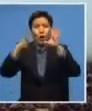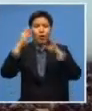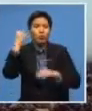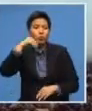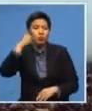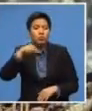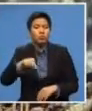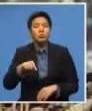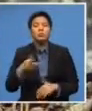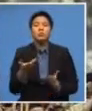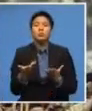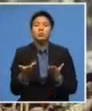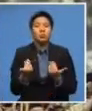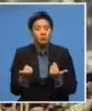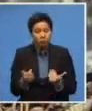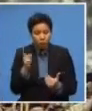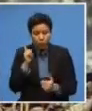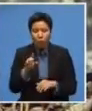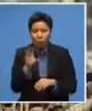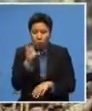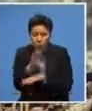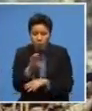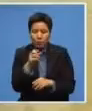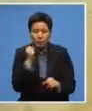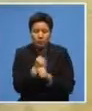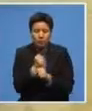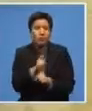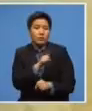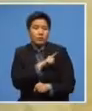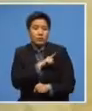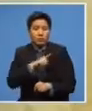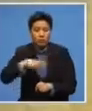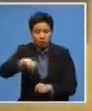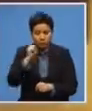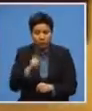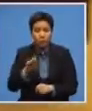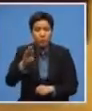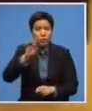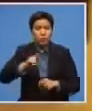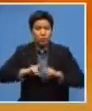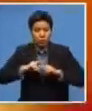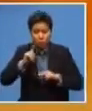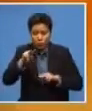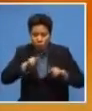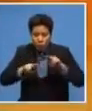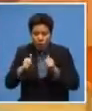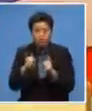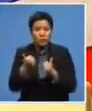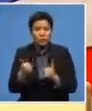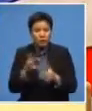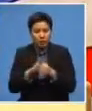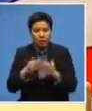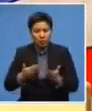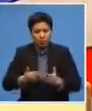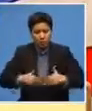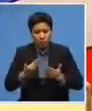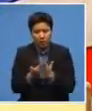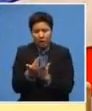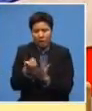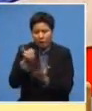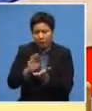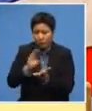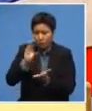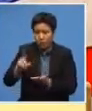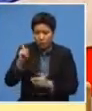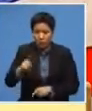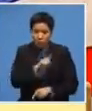พลิงไหม้มันจะต้องมีการควบคุมนะครับต้องรับผิดชอบกรณีที่เป็นเอกชนเนี่ยพอท่านได้รายได้ไปแล้วท่